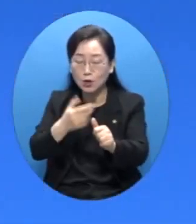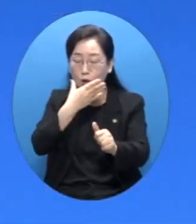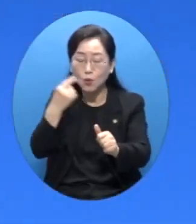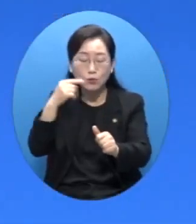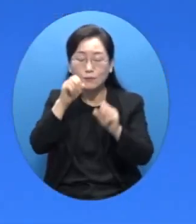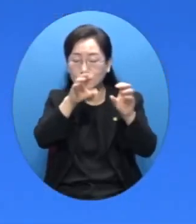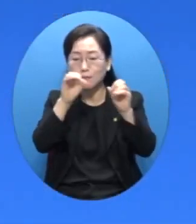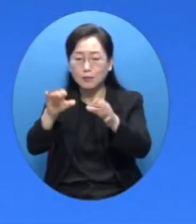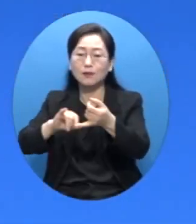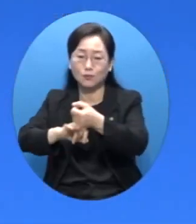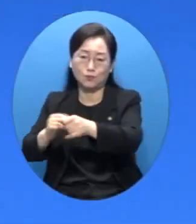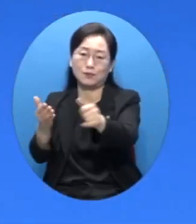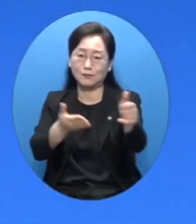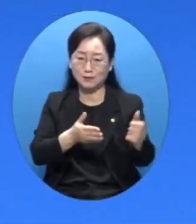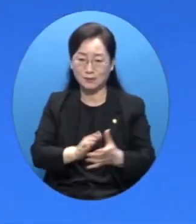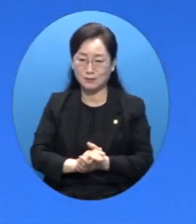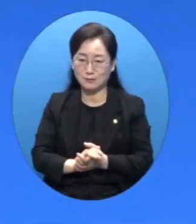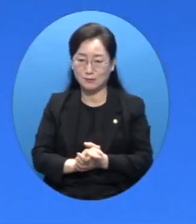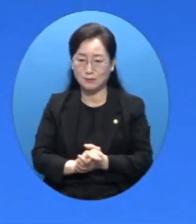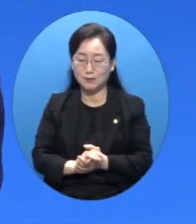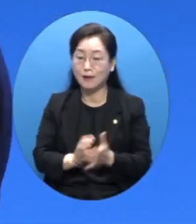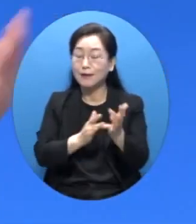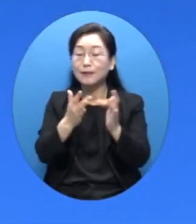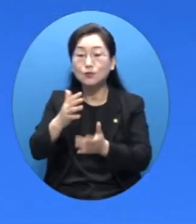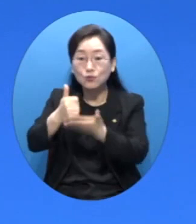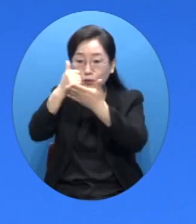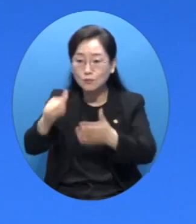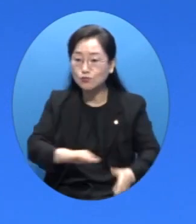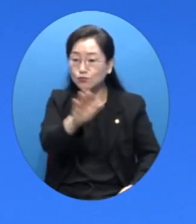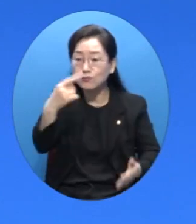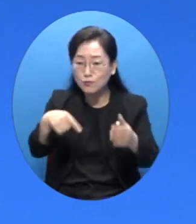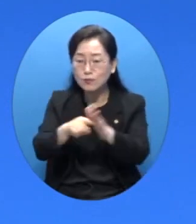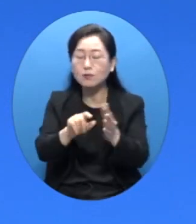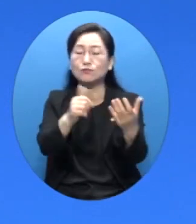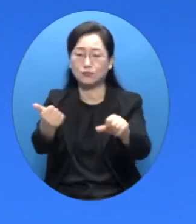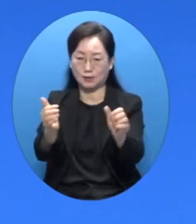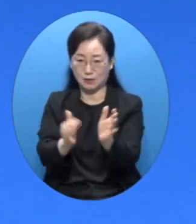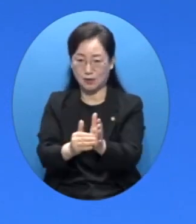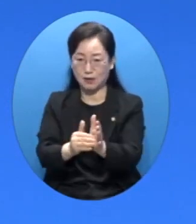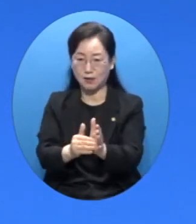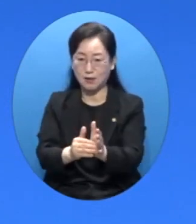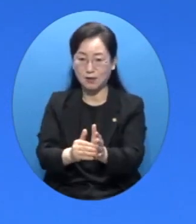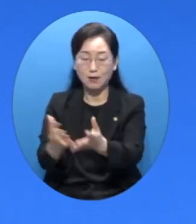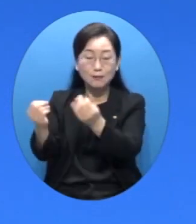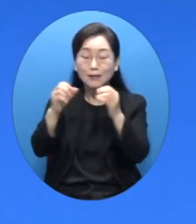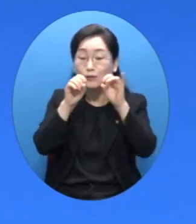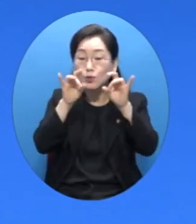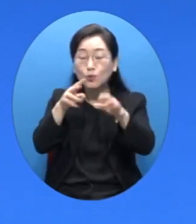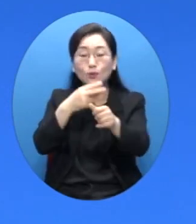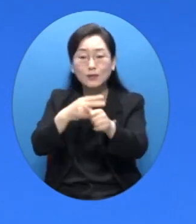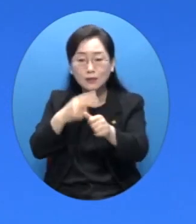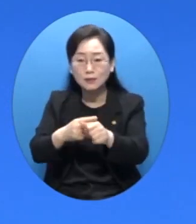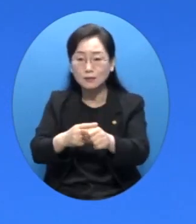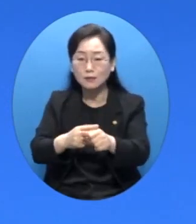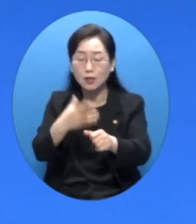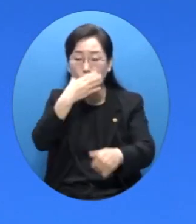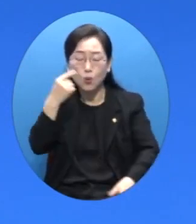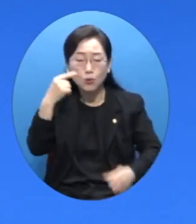복음의 증인들이 되어야 되는 것입니다. 예수님이 우리 위해서 죽으셨고 수많은 선교 사람들이 복음을